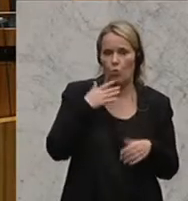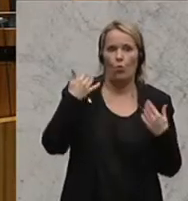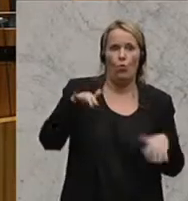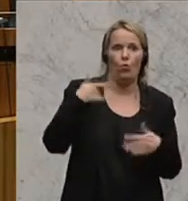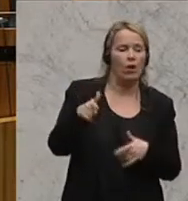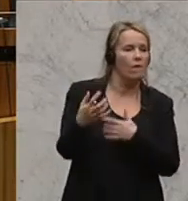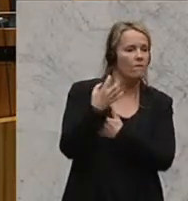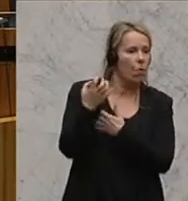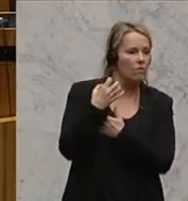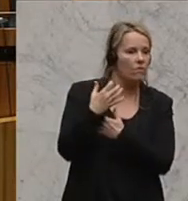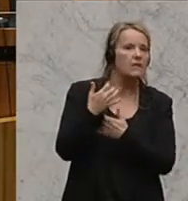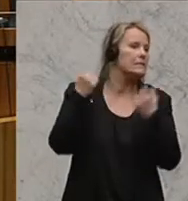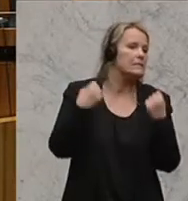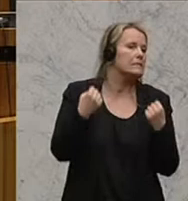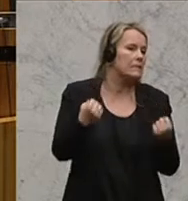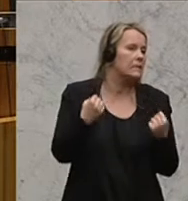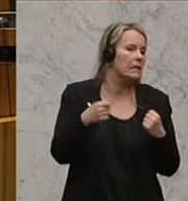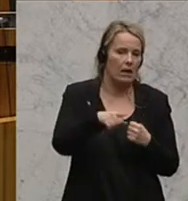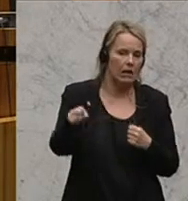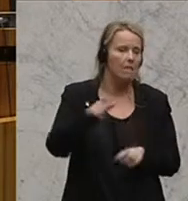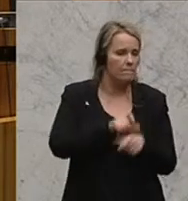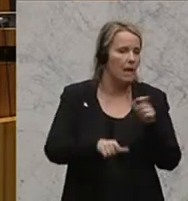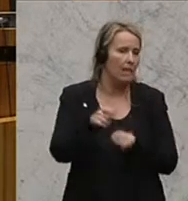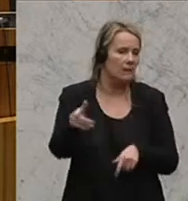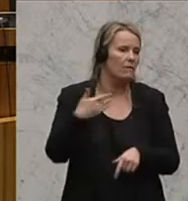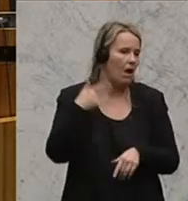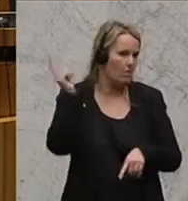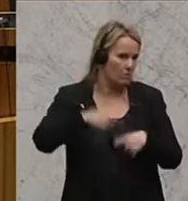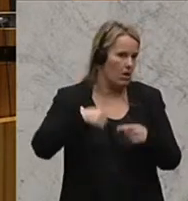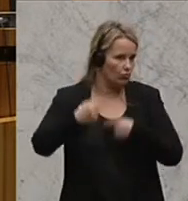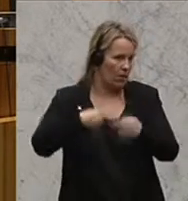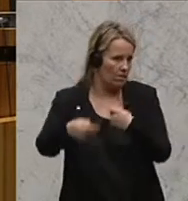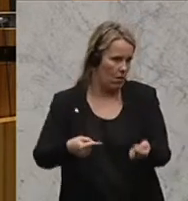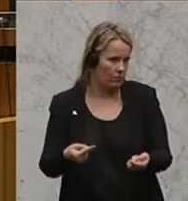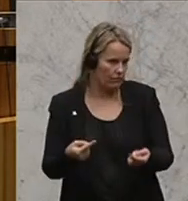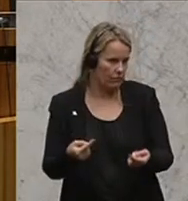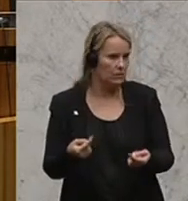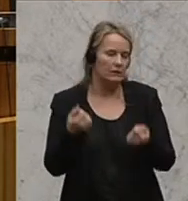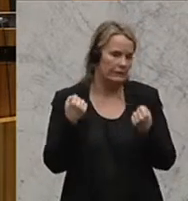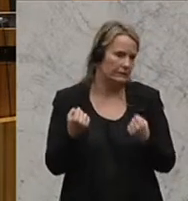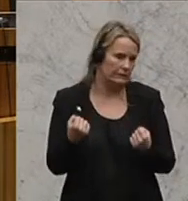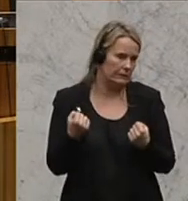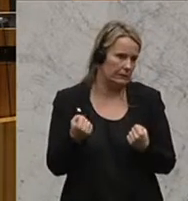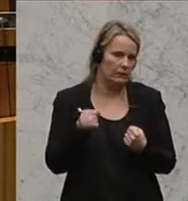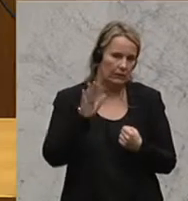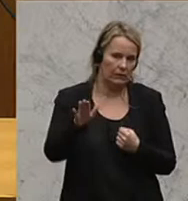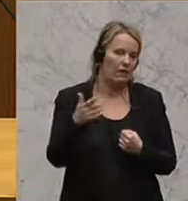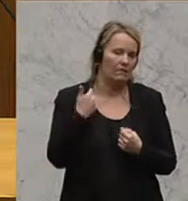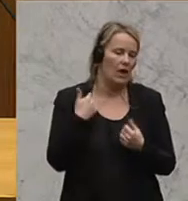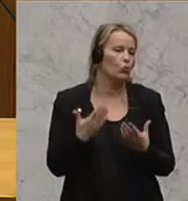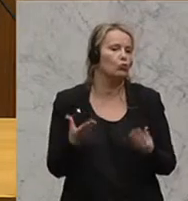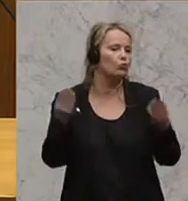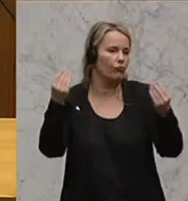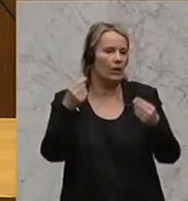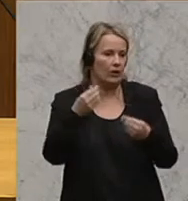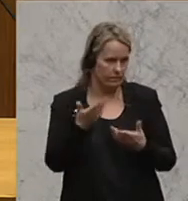diesen Vorwurf, ganz sicher haben die Beamten und Beamtinnen falsch reagiert und ganz sicher haben sie ihre Befugnisse überschritten